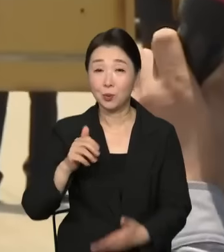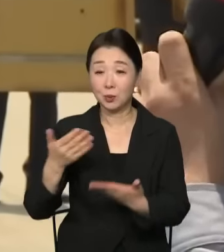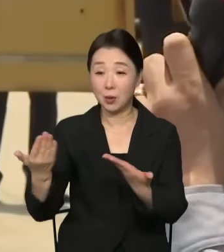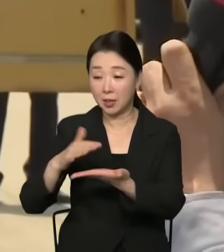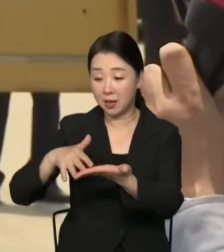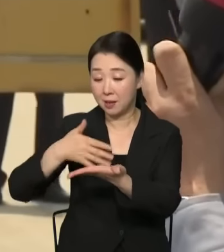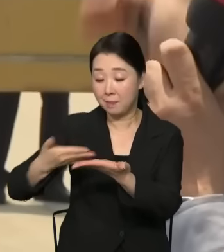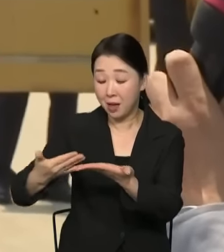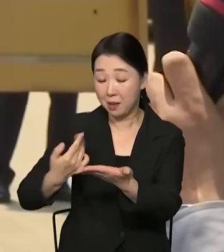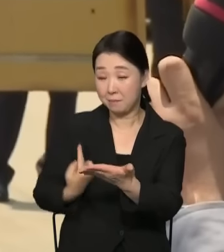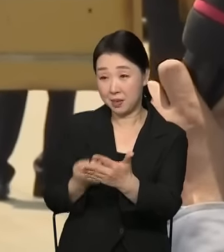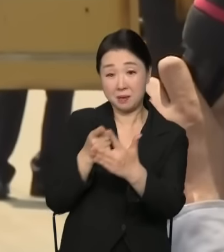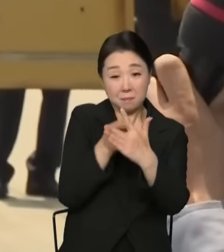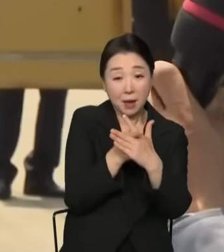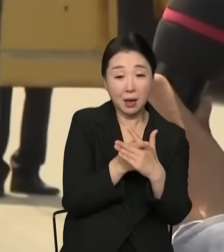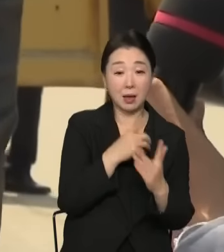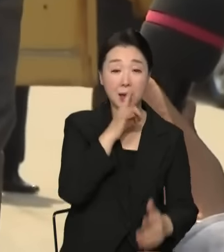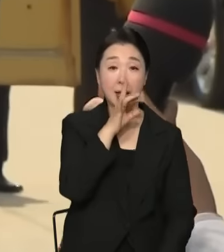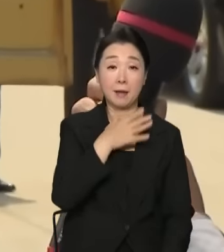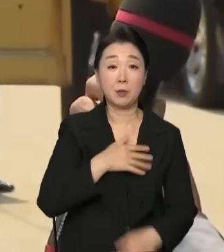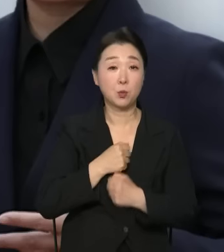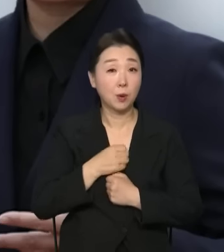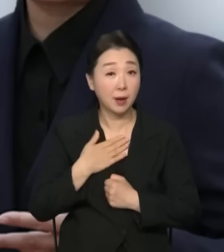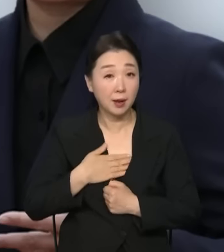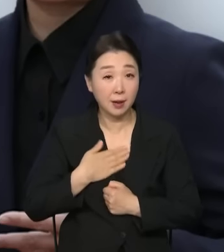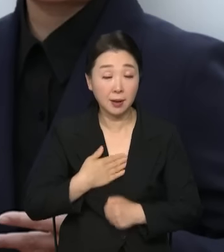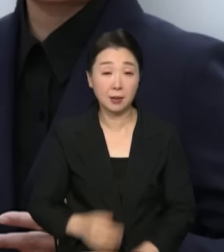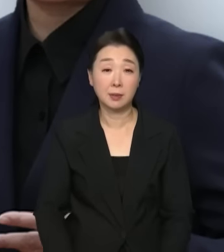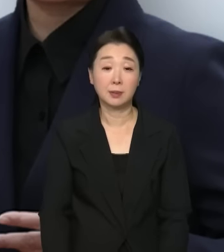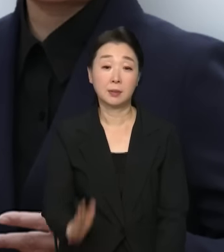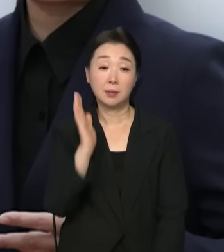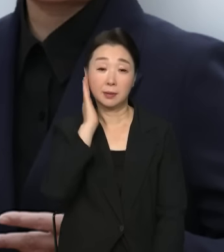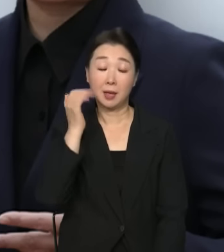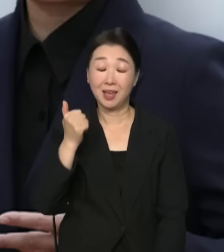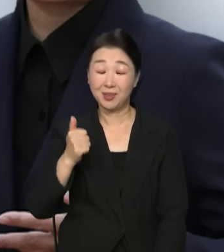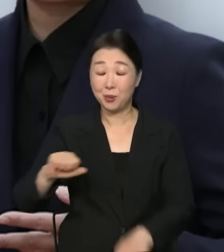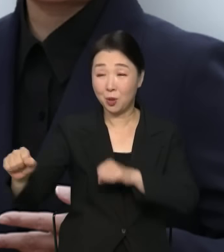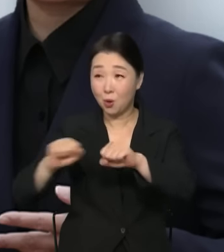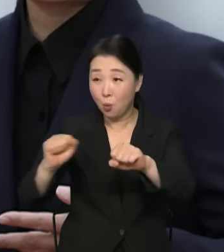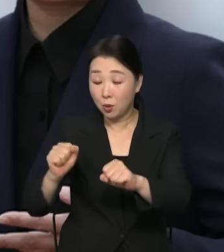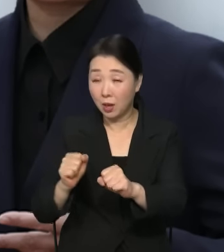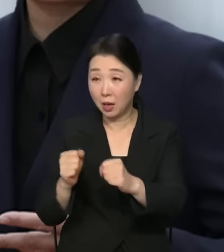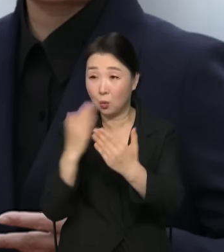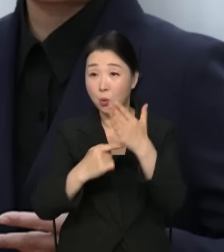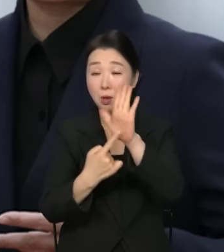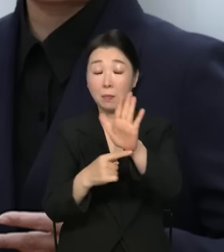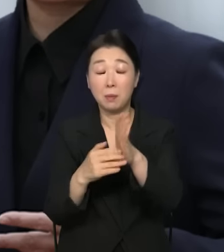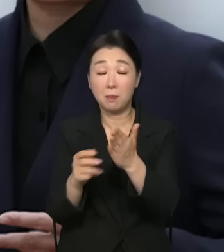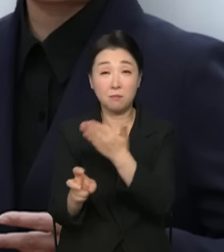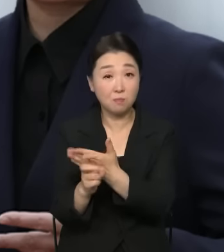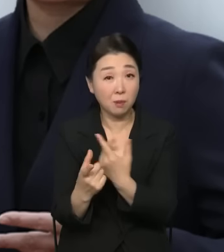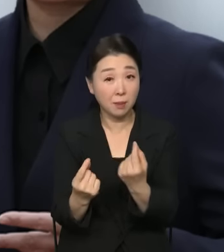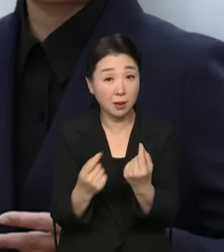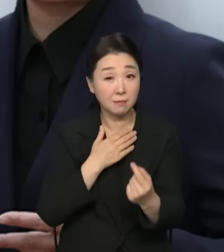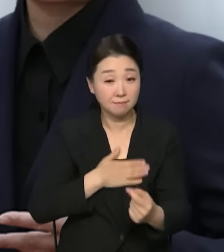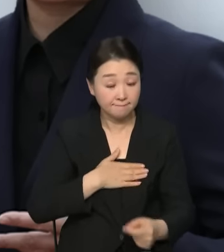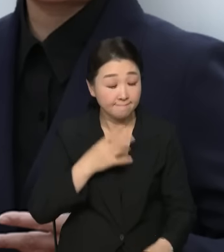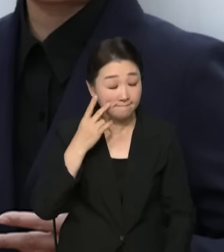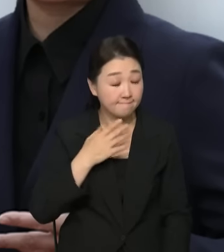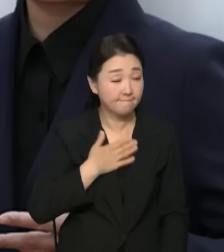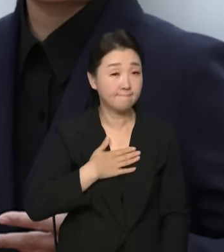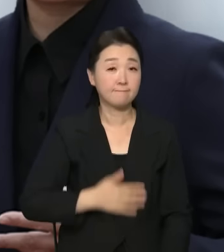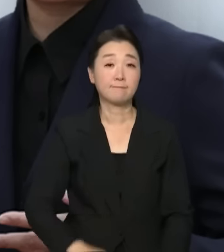게 알려지면 안 된다고 주의도 줍니다. 대통령 일정 거기 되면 그것도 법이 걸려요. 그렇죠 네네. 알겠죠?